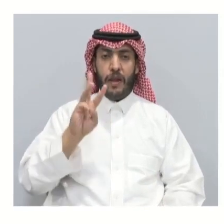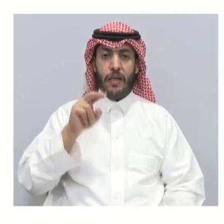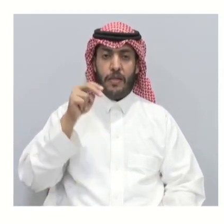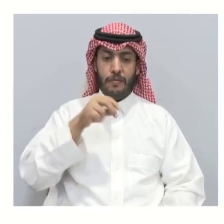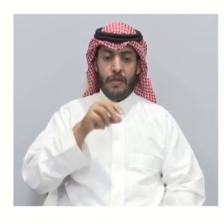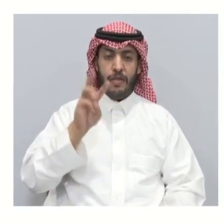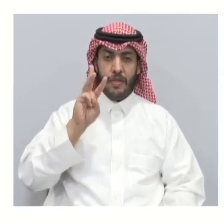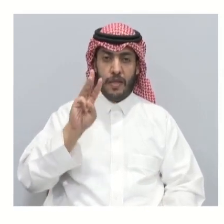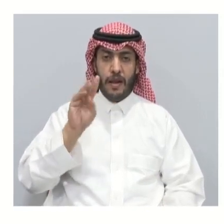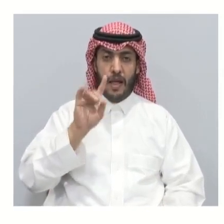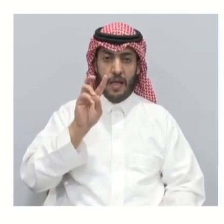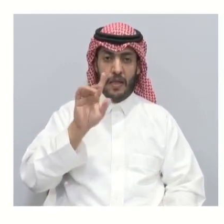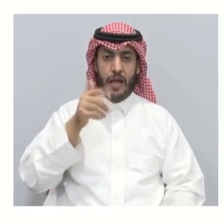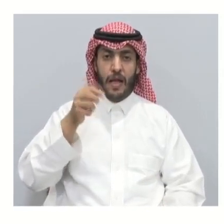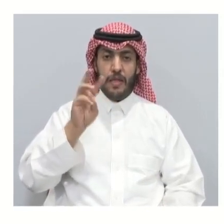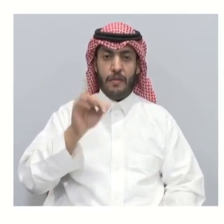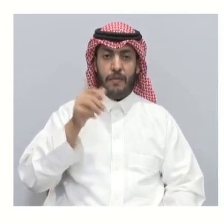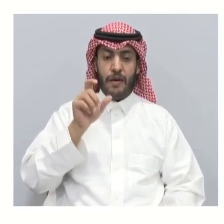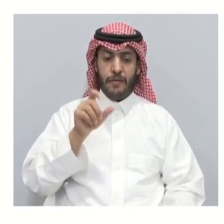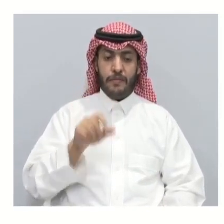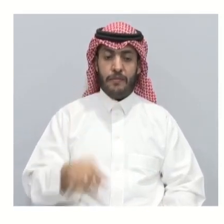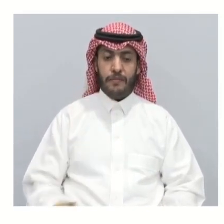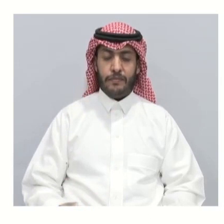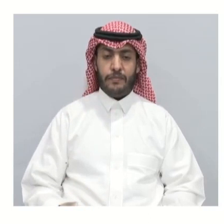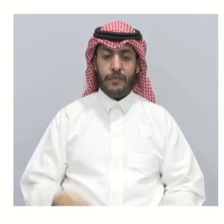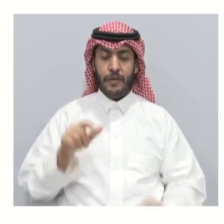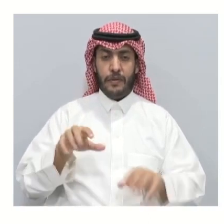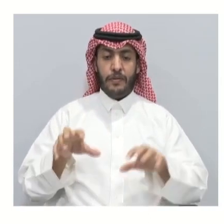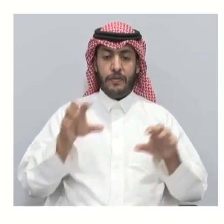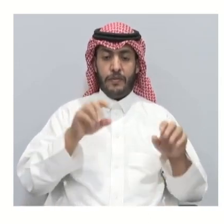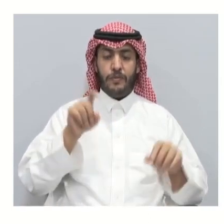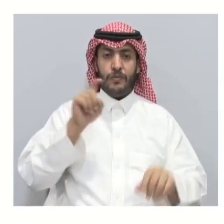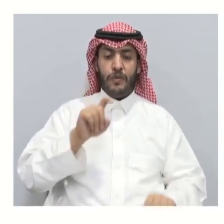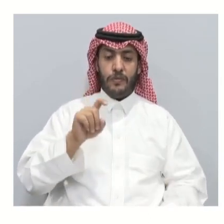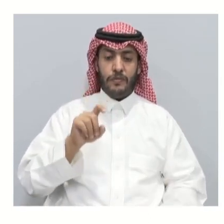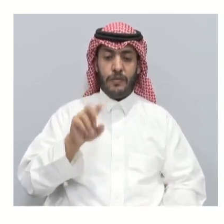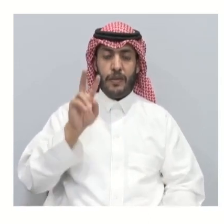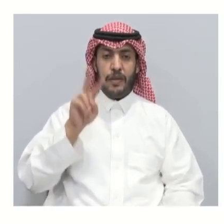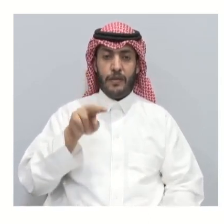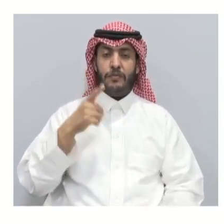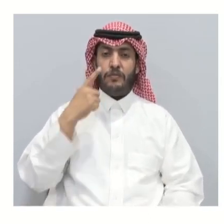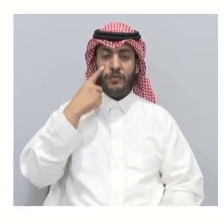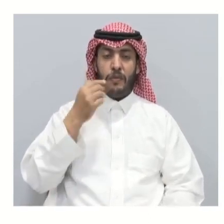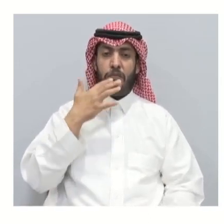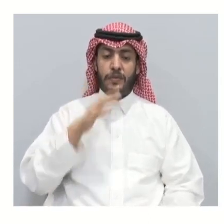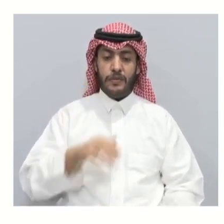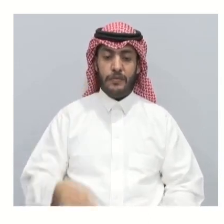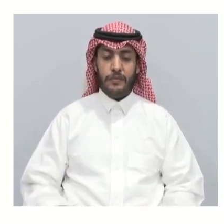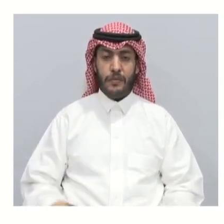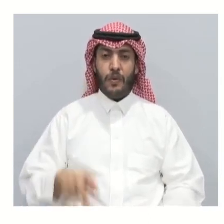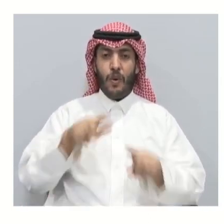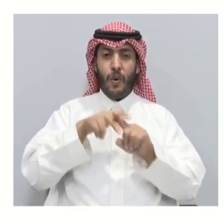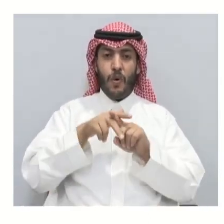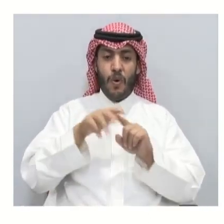ثلاثه اثمان اسعدكم الله يا مبدعين الان ننتقل الى هذا السؤال سؤال جميل جدا وبسيط بارك الله فيكم